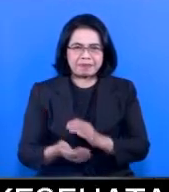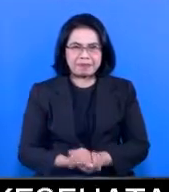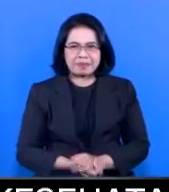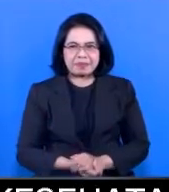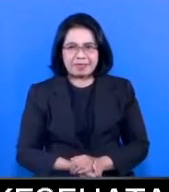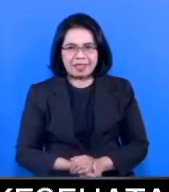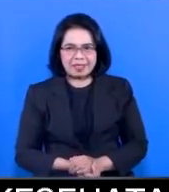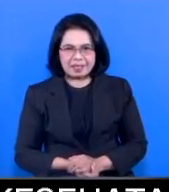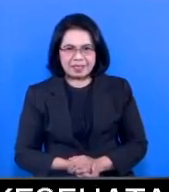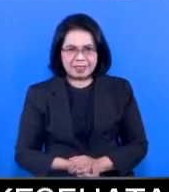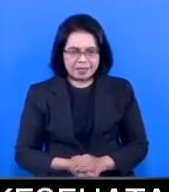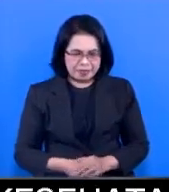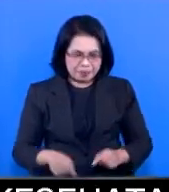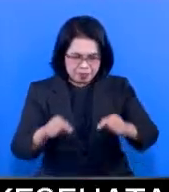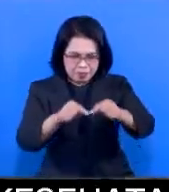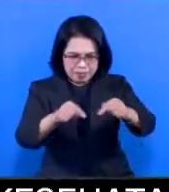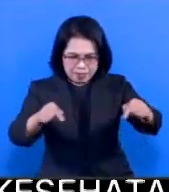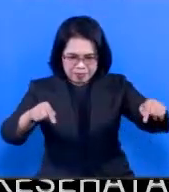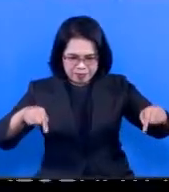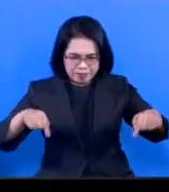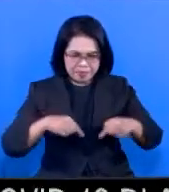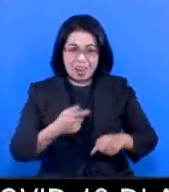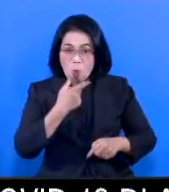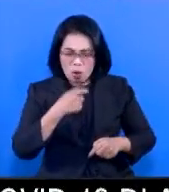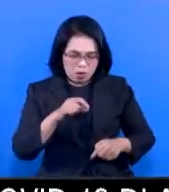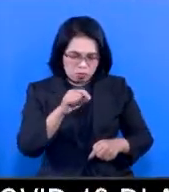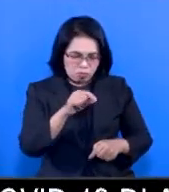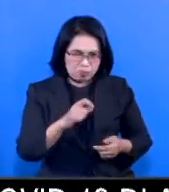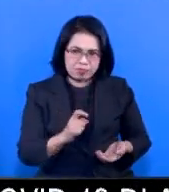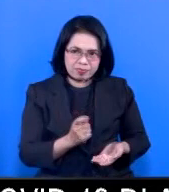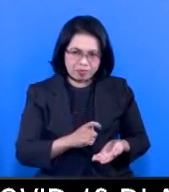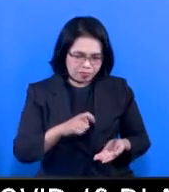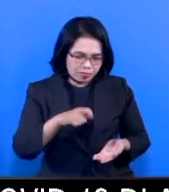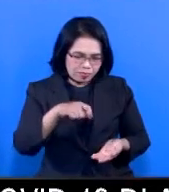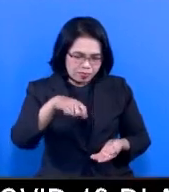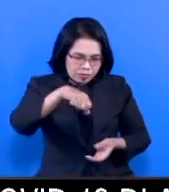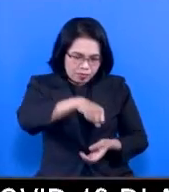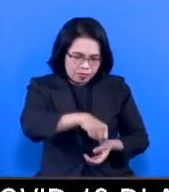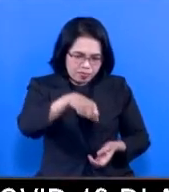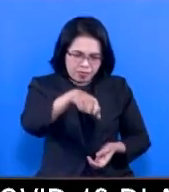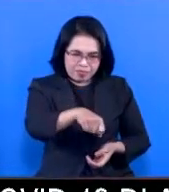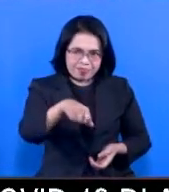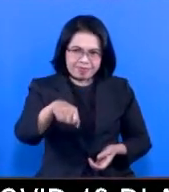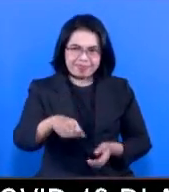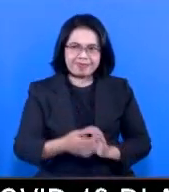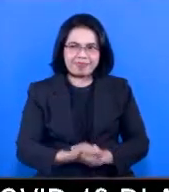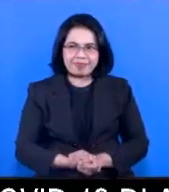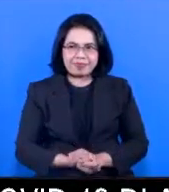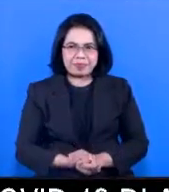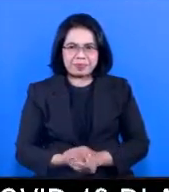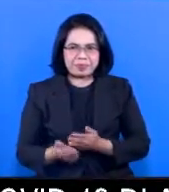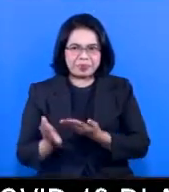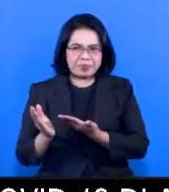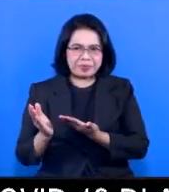motif batik di atas kue brownies buatannya. Cara membuat brownies batik ini sama kok dengan brownies pada umumnya. Hanya yang